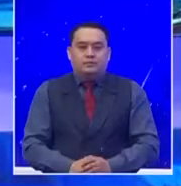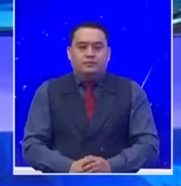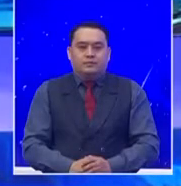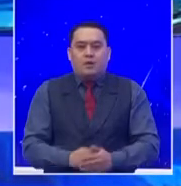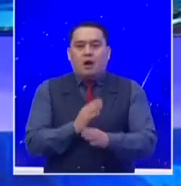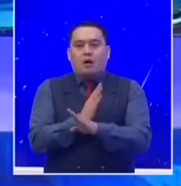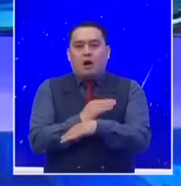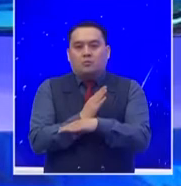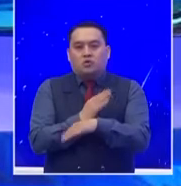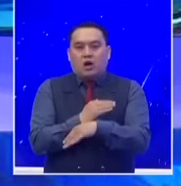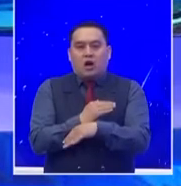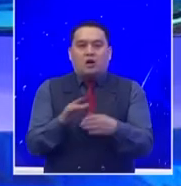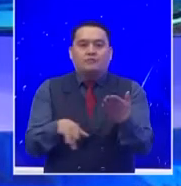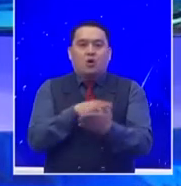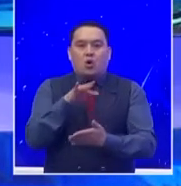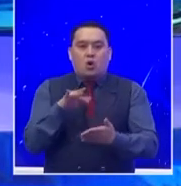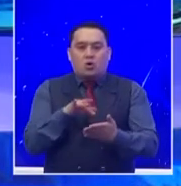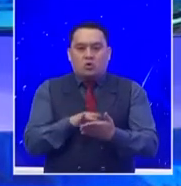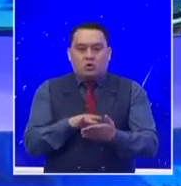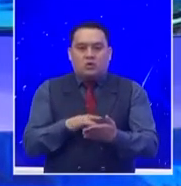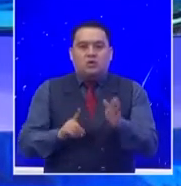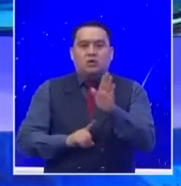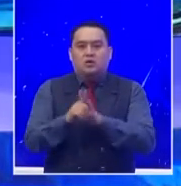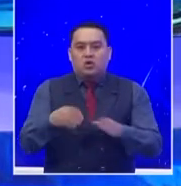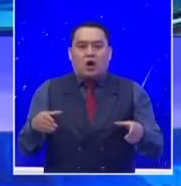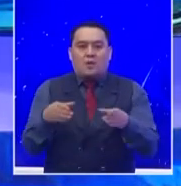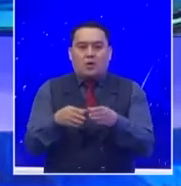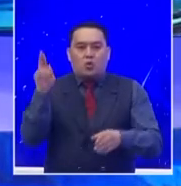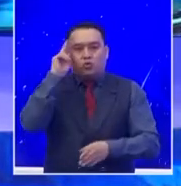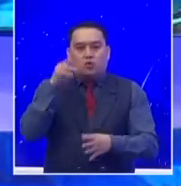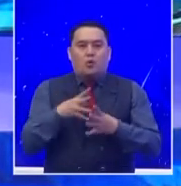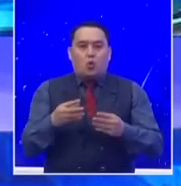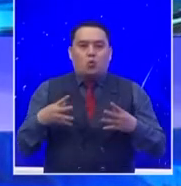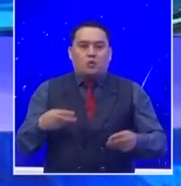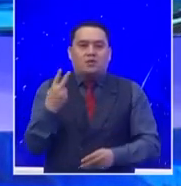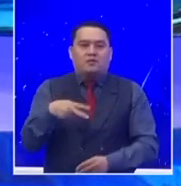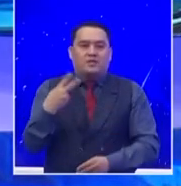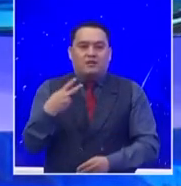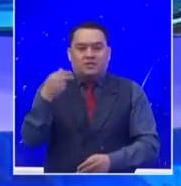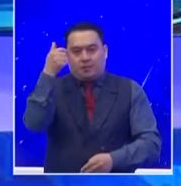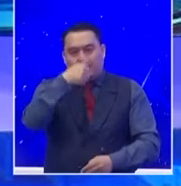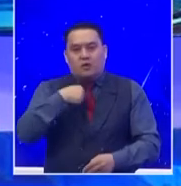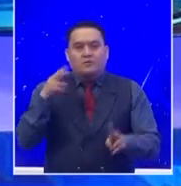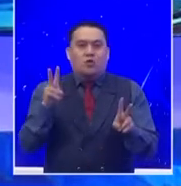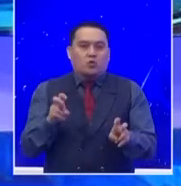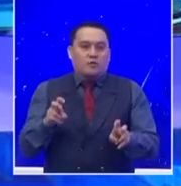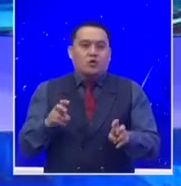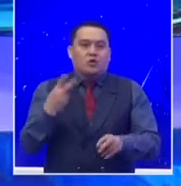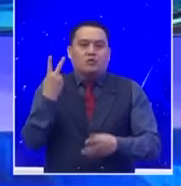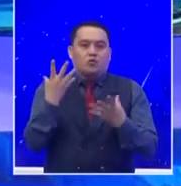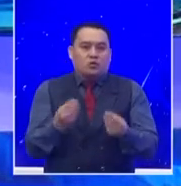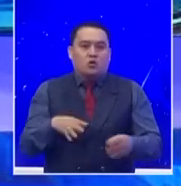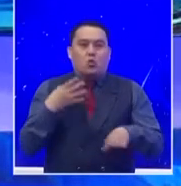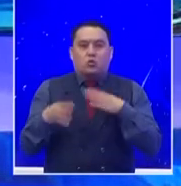В Капшыгае, как и в других городах Казахстана, стартовали командно-штабные учения КУКТЕМ-2020. В двухдневных учениях